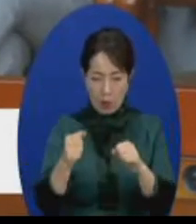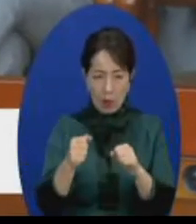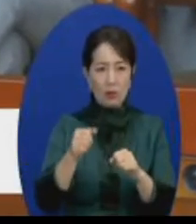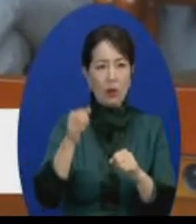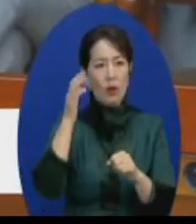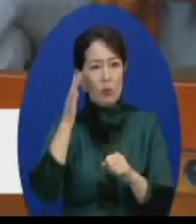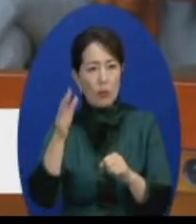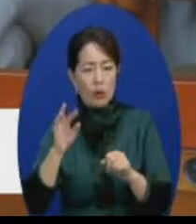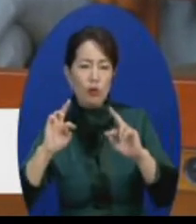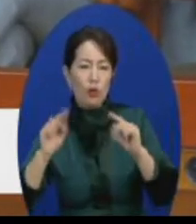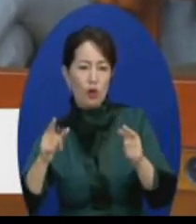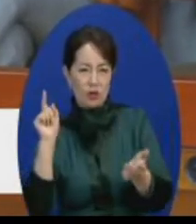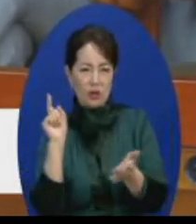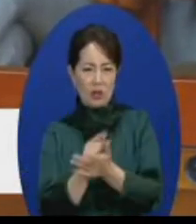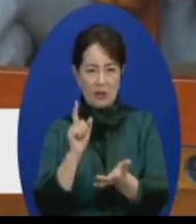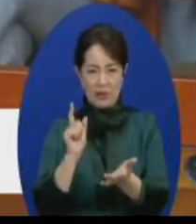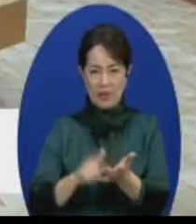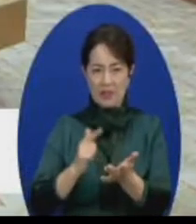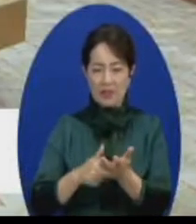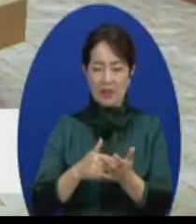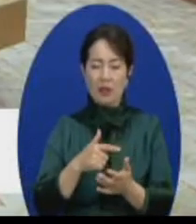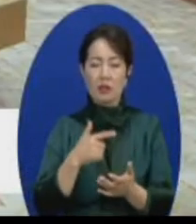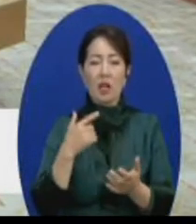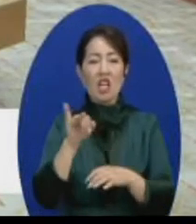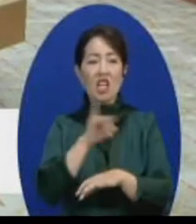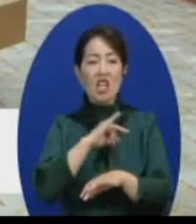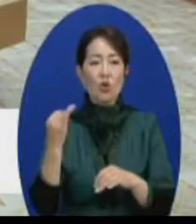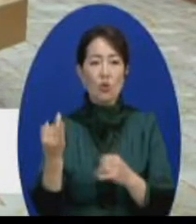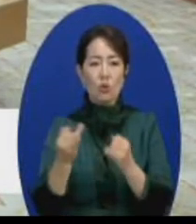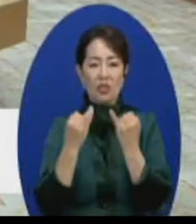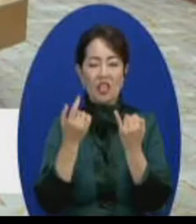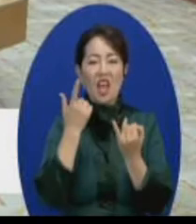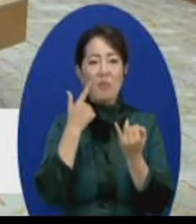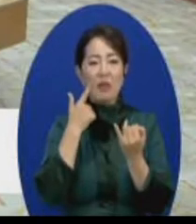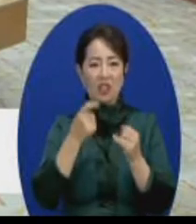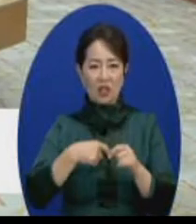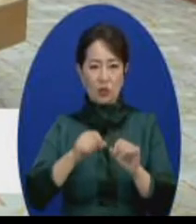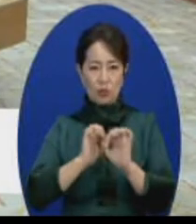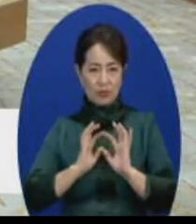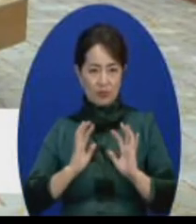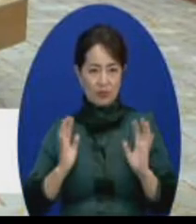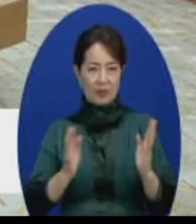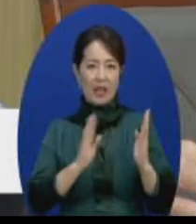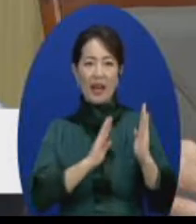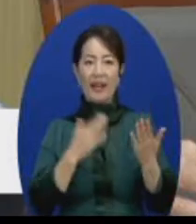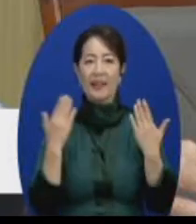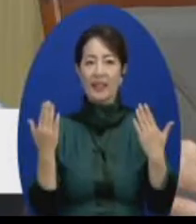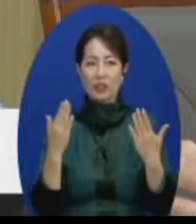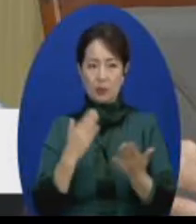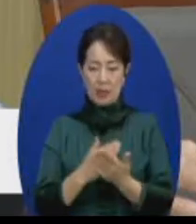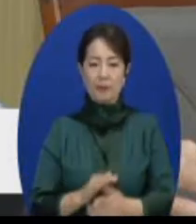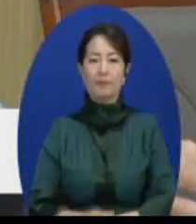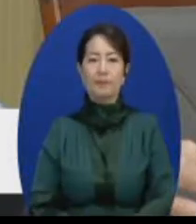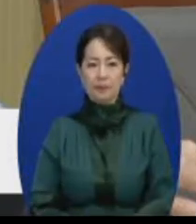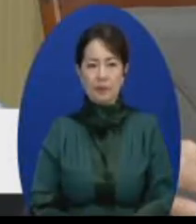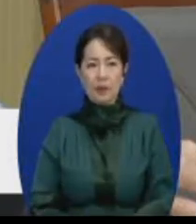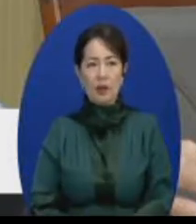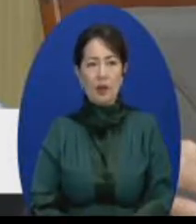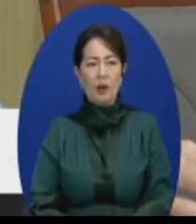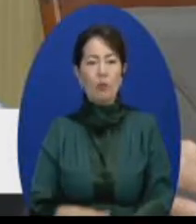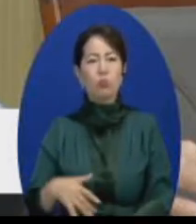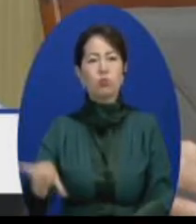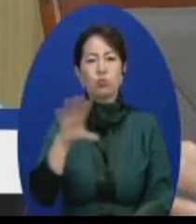бодлогын өөрчлөлтийн хэрэгтэй гэсэн байлсуурнаас улсын хурлын гишүүн эмэгтэйчүүдийн төлөөлөл хандаж байна. Тэр бусад өөрчлөлт